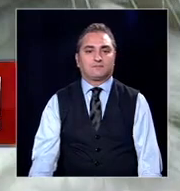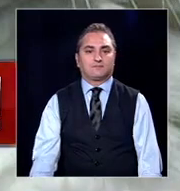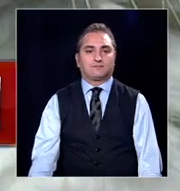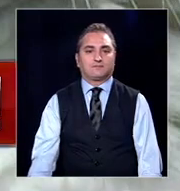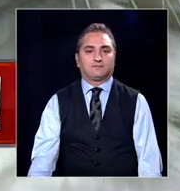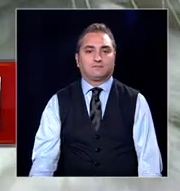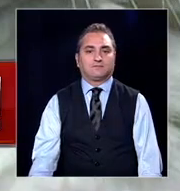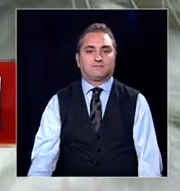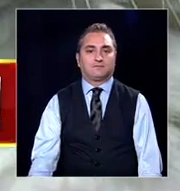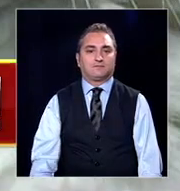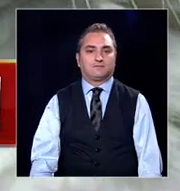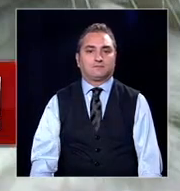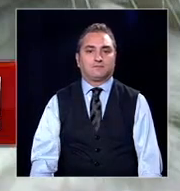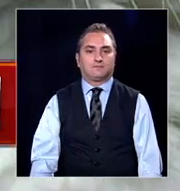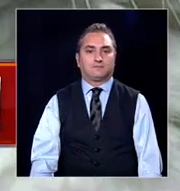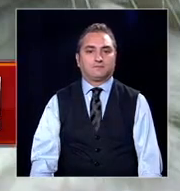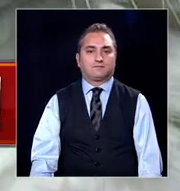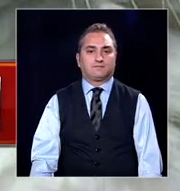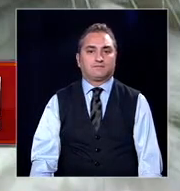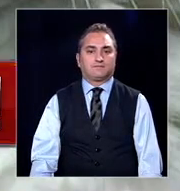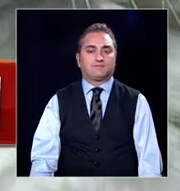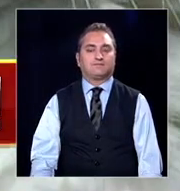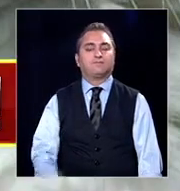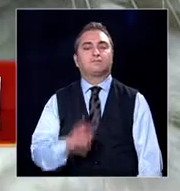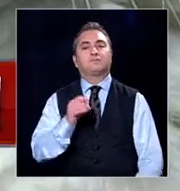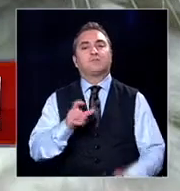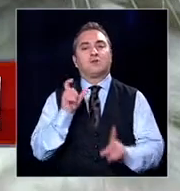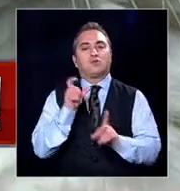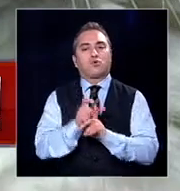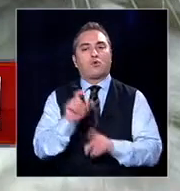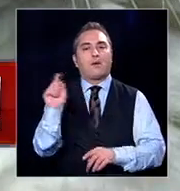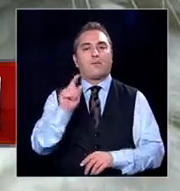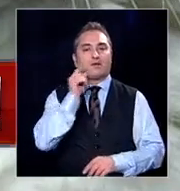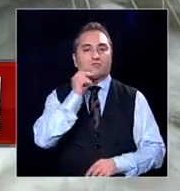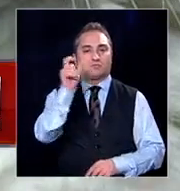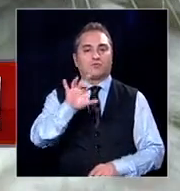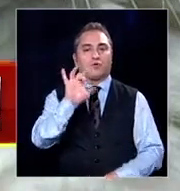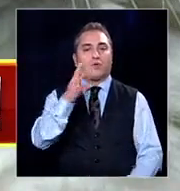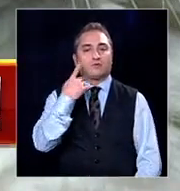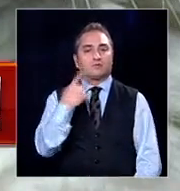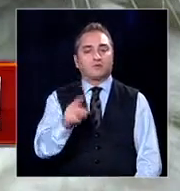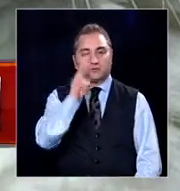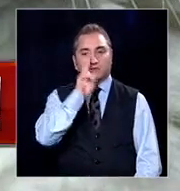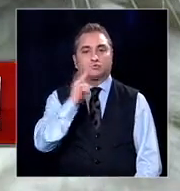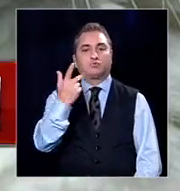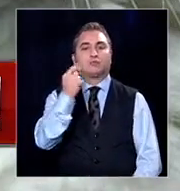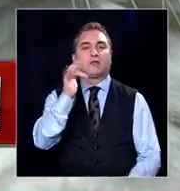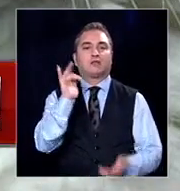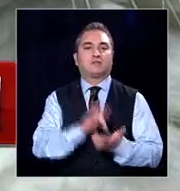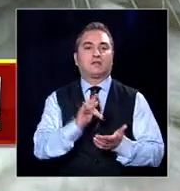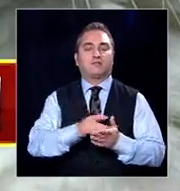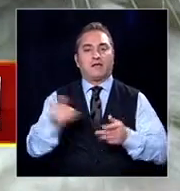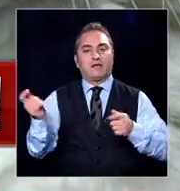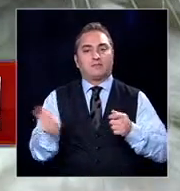Türkiye'de milyonlarca üretim yapanlar var. İnfaz koruma memuruna 15.203 lira para cezası kesildi.